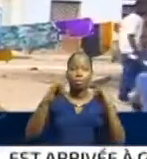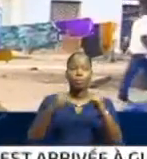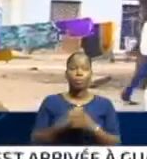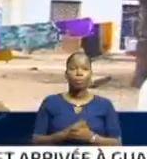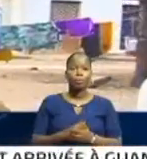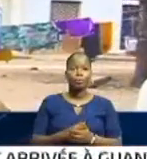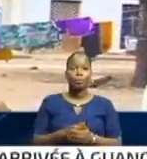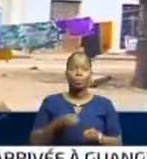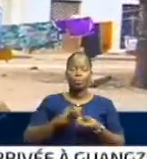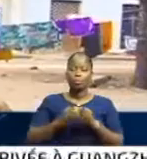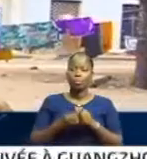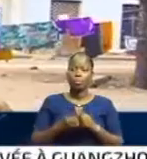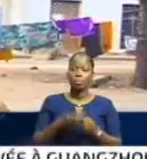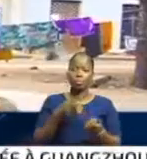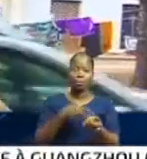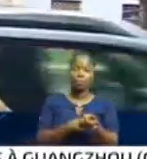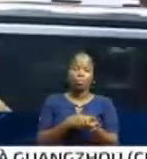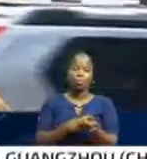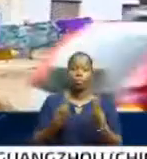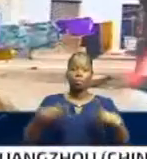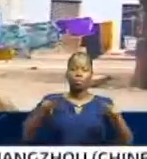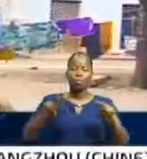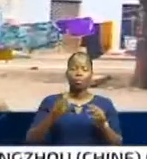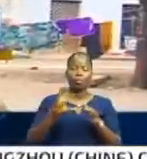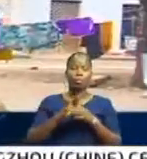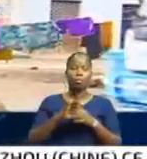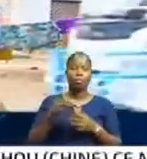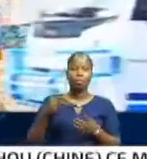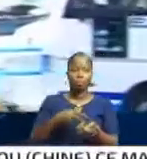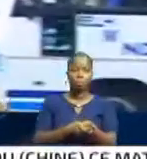de temps automatiquement les vendeurs de moutons